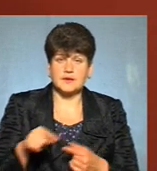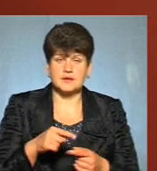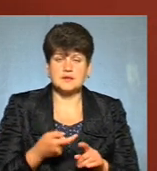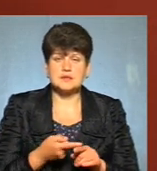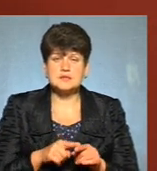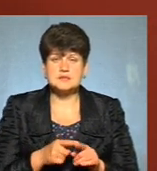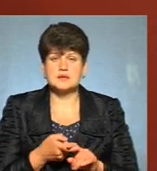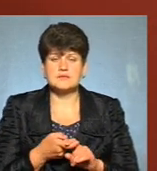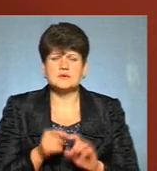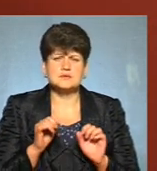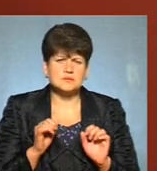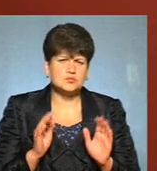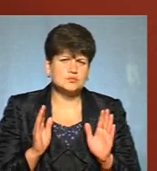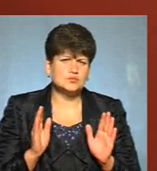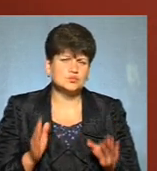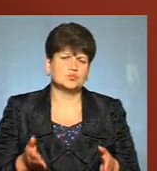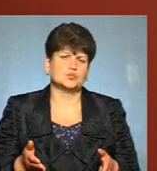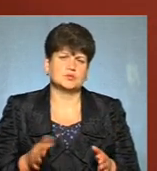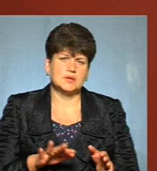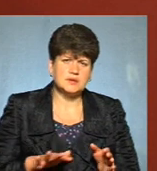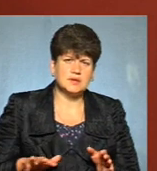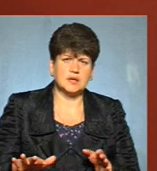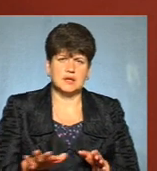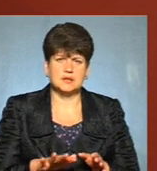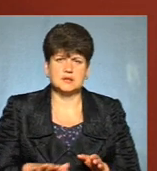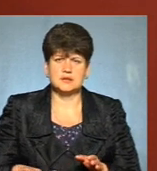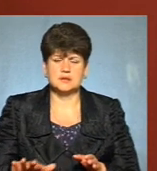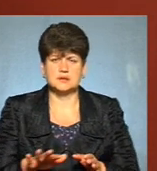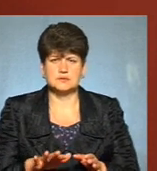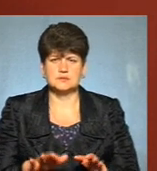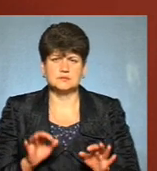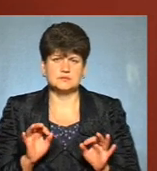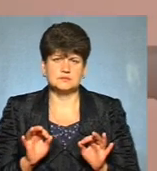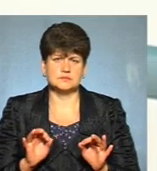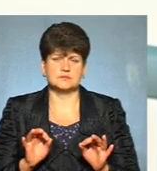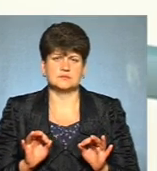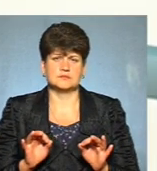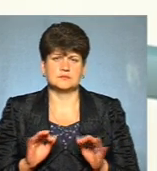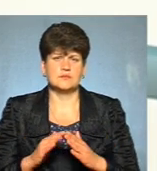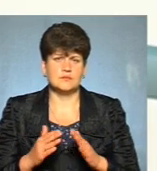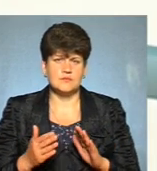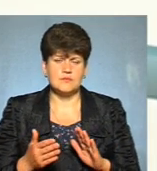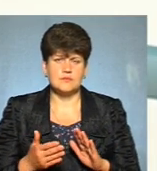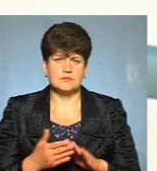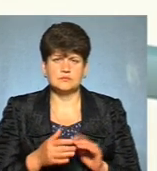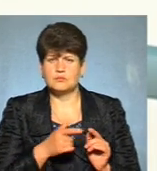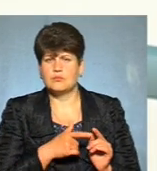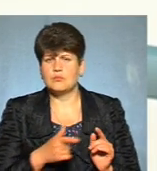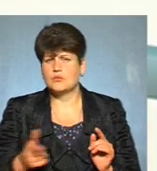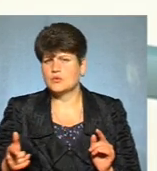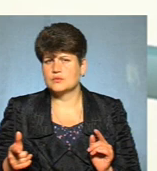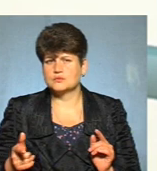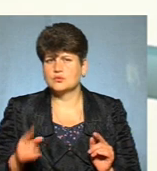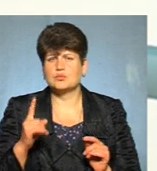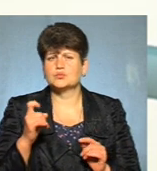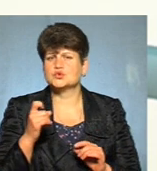інфекція може існувати на певній території за сприятливих умов протягом десятиліть,